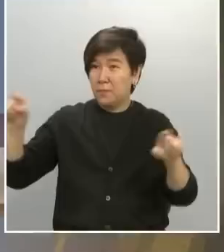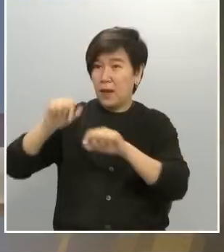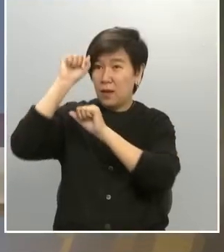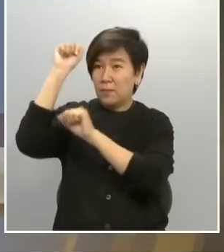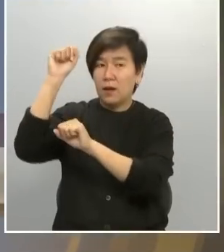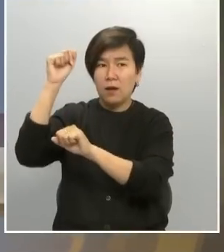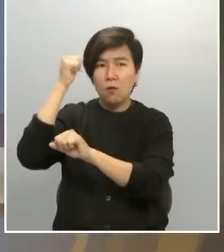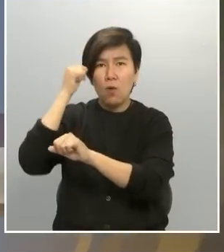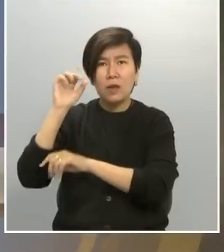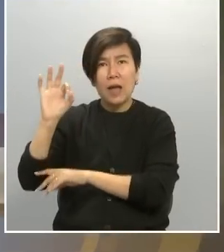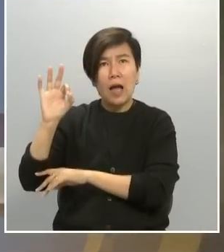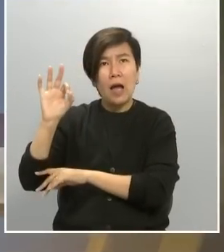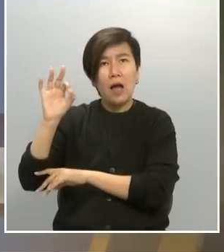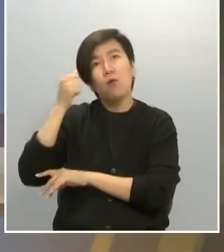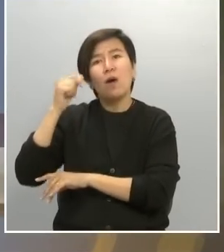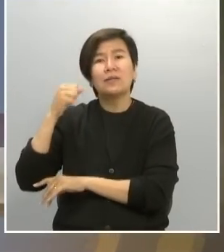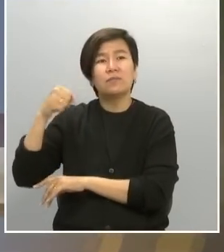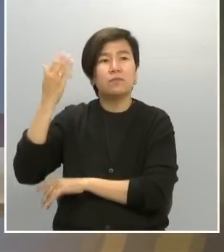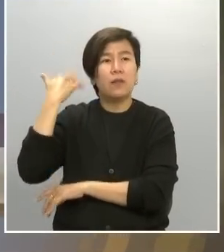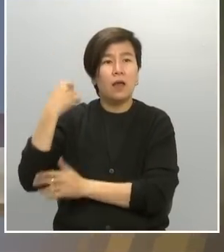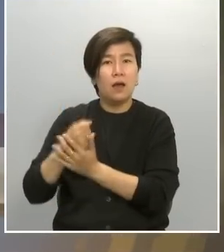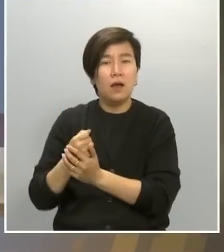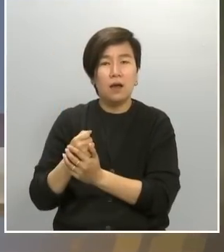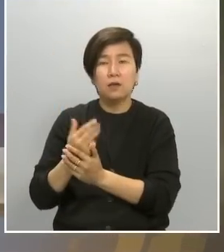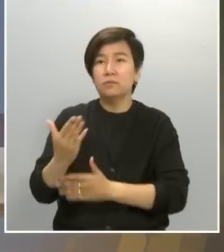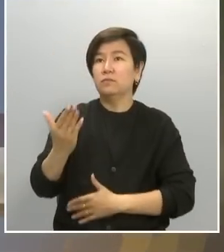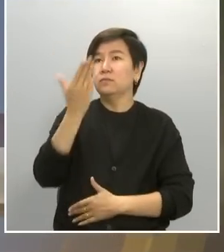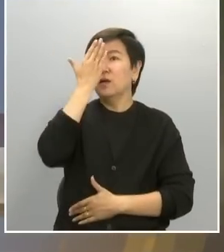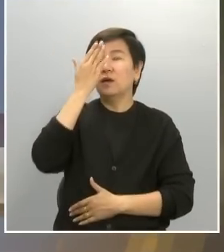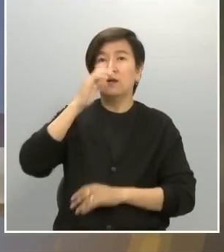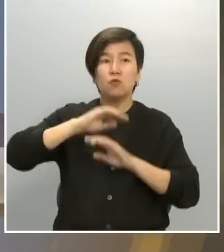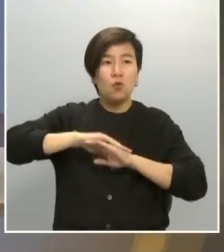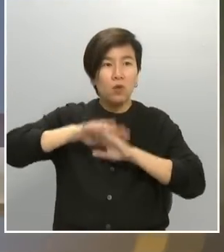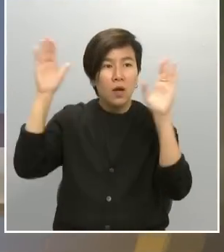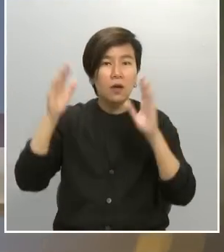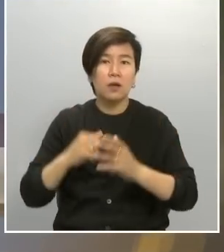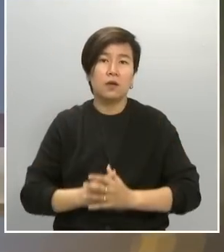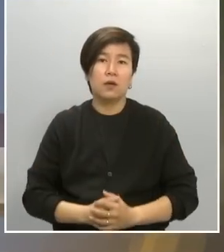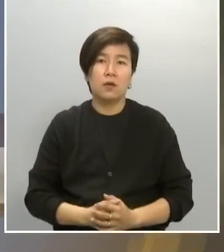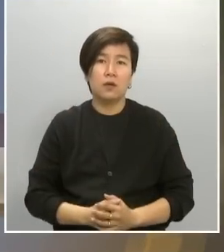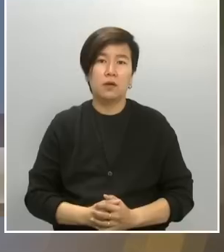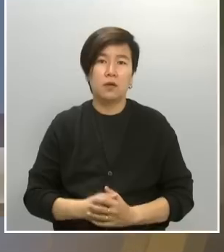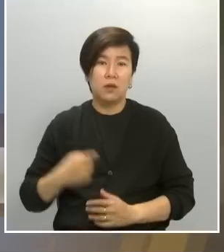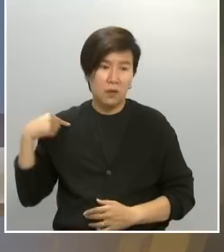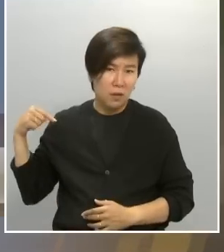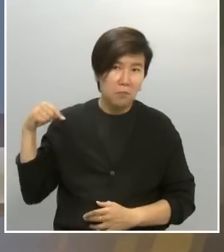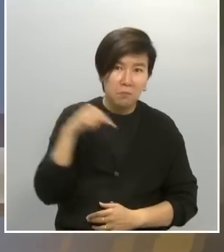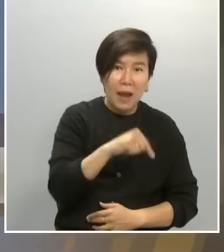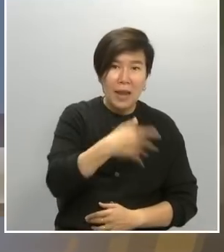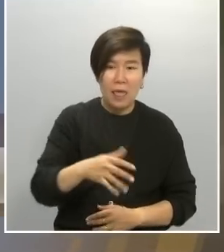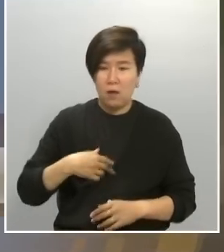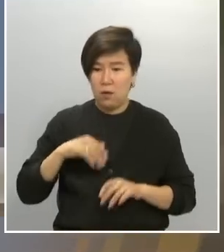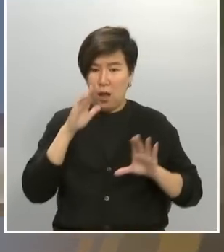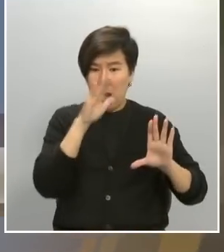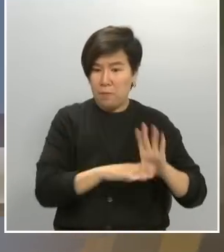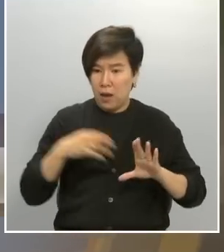วันหรือ10วันก่อนหน้านี้แล้วแต่ทำไมเพิ่งมาประกาศยกเลิกเมื่อวานทำให้คนวิ่งเนี่ยเขาเดินทางไปถึงที่แล้ว ป้ายประกาศติดวันที่10